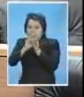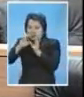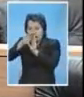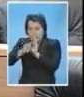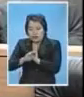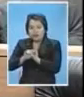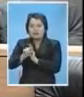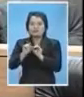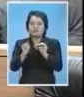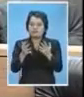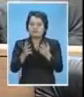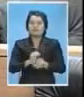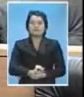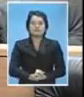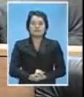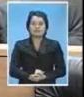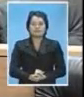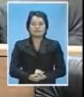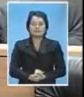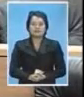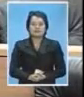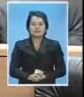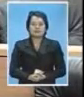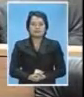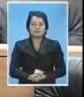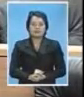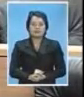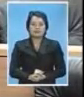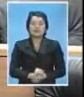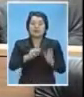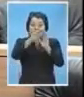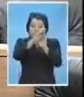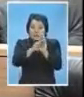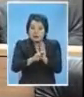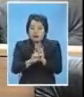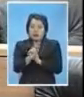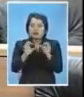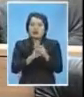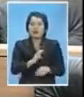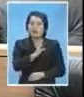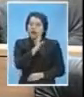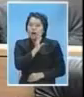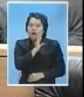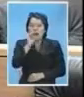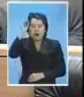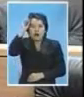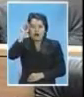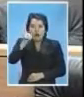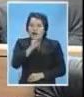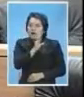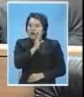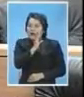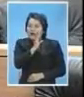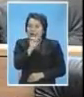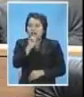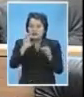าลเสมือนหนึ่งนะครับเสมือนหนึ่งเป็นนโยบายที่หลอกลวงประชาชนหรือเป็นนโยบาย ในเลี้ยง